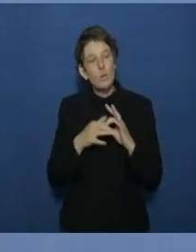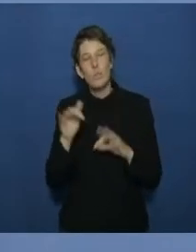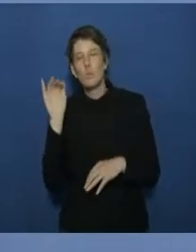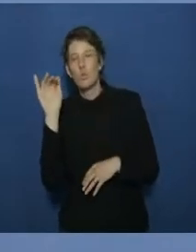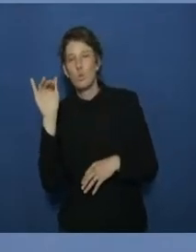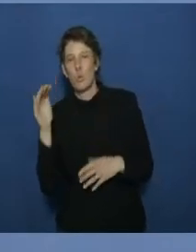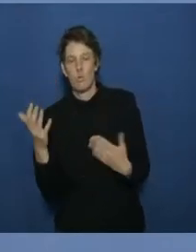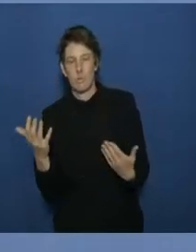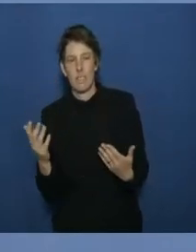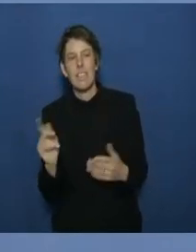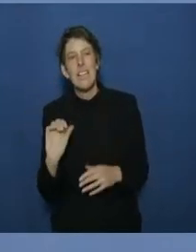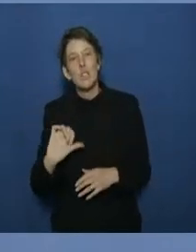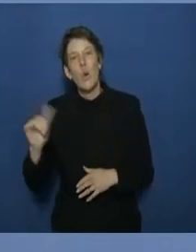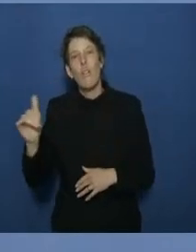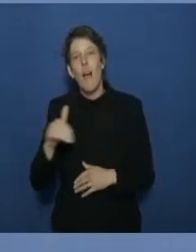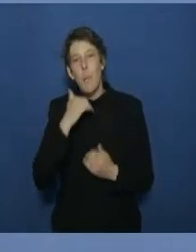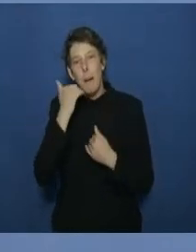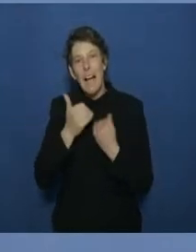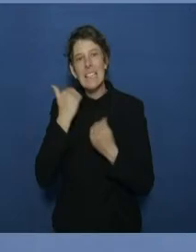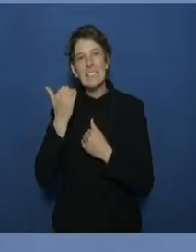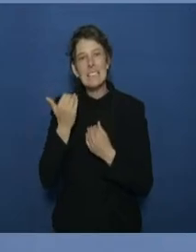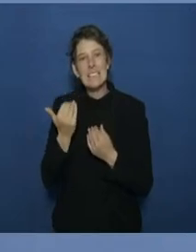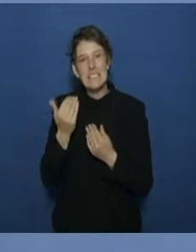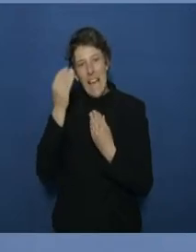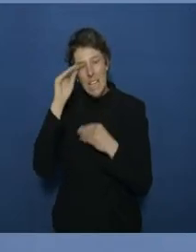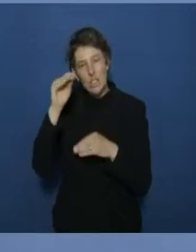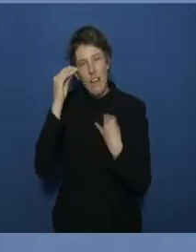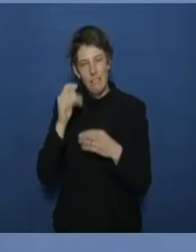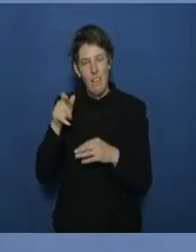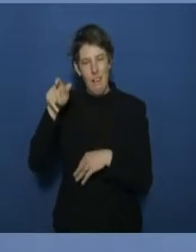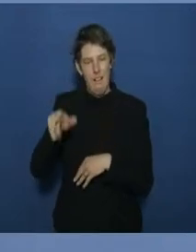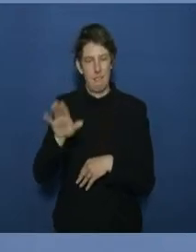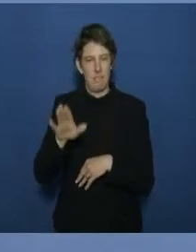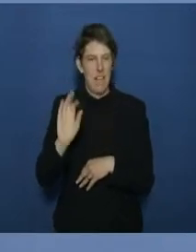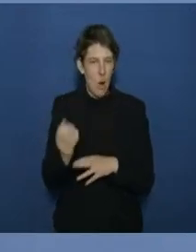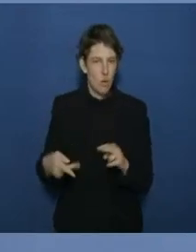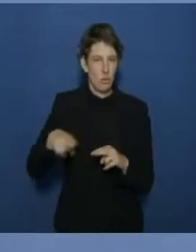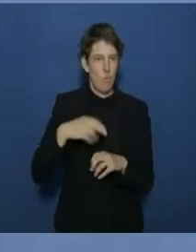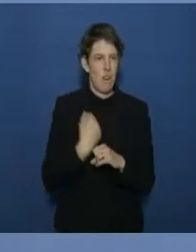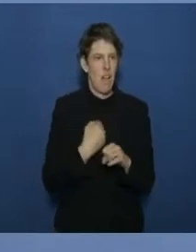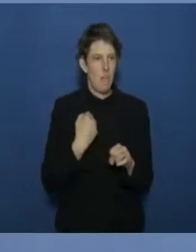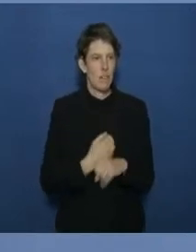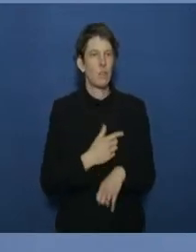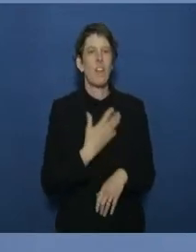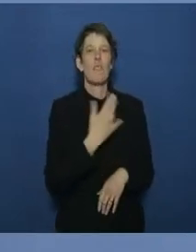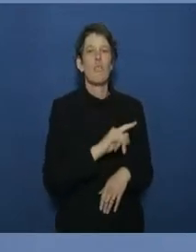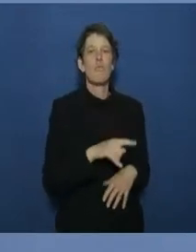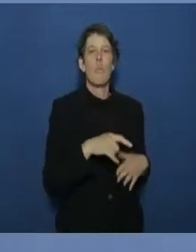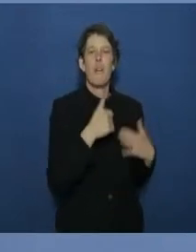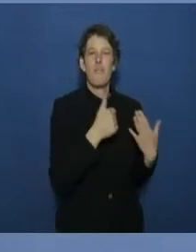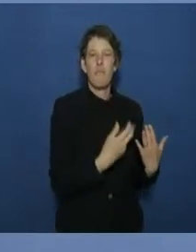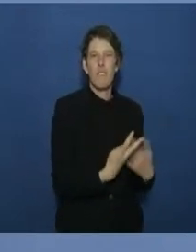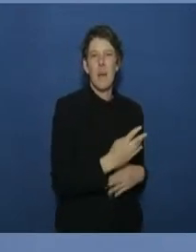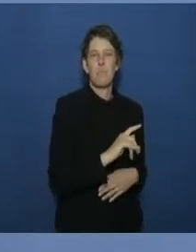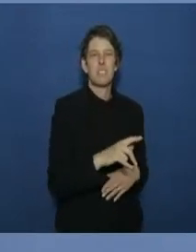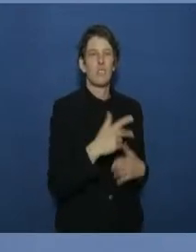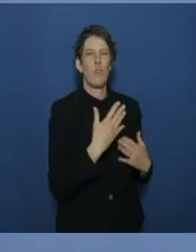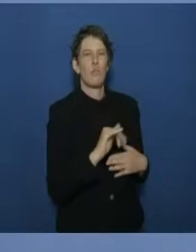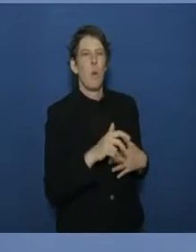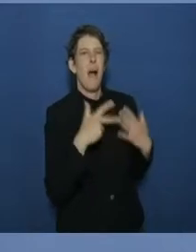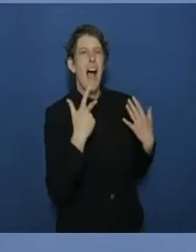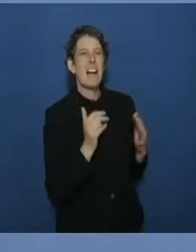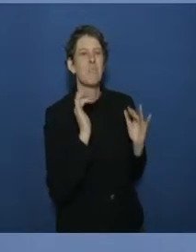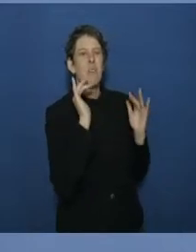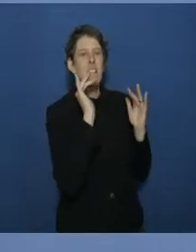die Arbeit des Sonderberichterstatters gedoppelt. Dafür werden 5,4 bis 7,8 Millionen US-Dollar an Kosten veranschlagt. Das halten wir